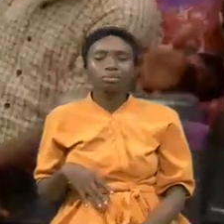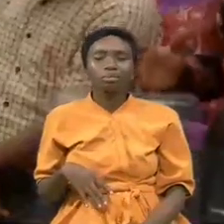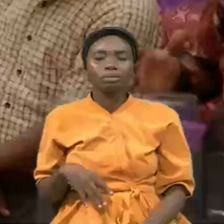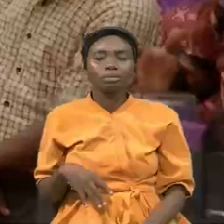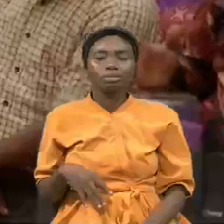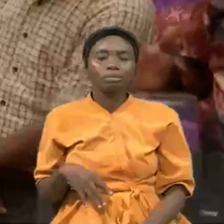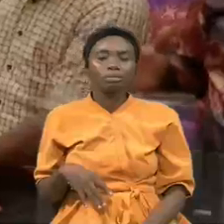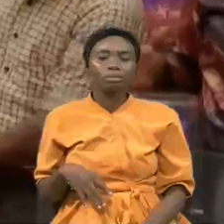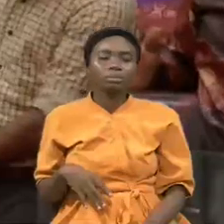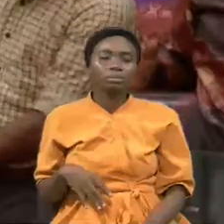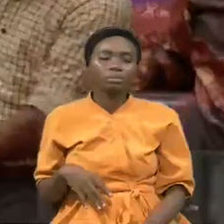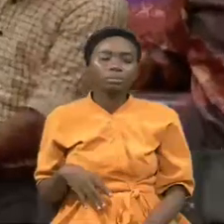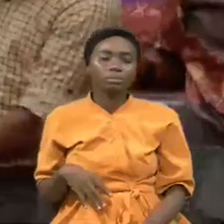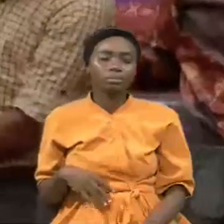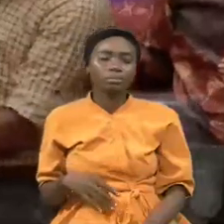irrépréhensible de Christ.